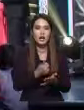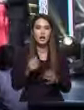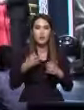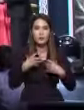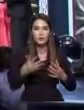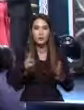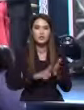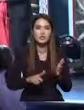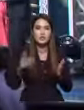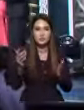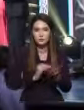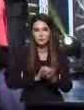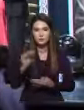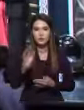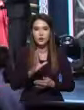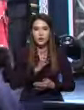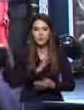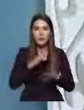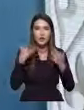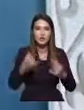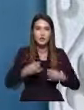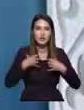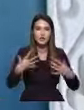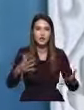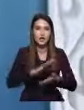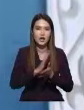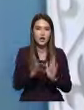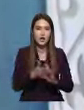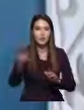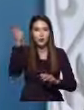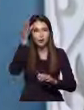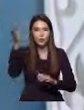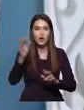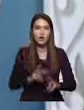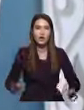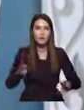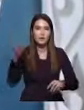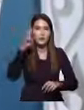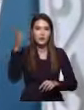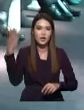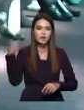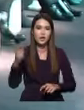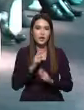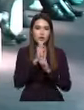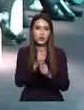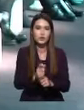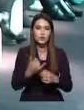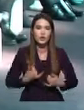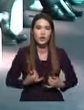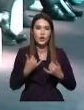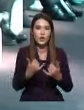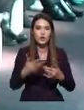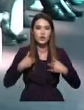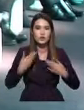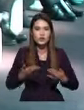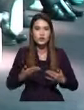жеткен жетістігі жетерлік. Бүгінгі салтанатты шарада оқу ағарту министрі мемлекет басшысы құттықтау тілегін жеткізіп, ұлағатты